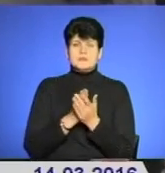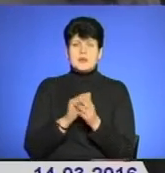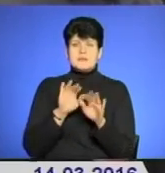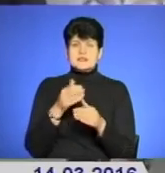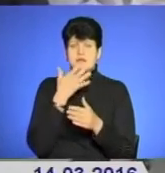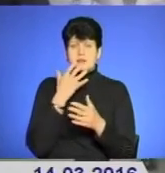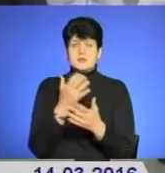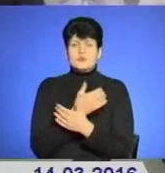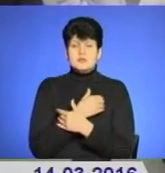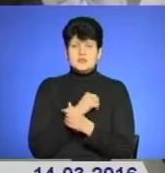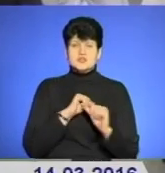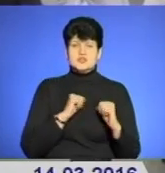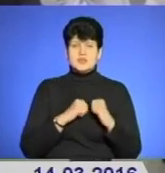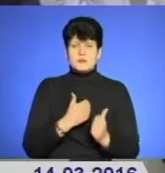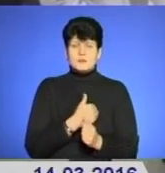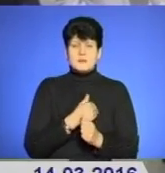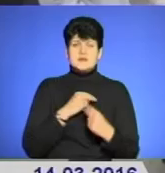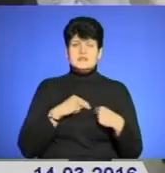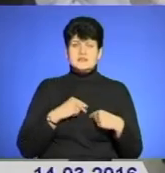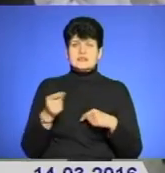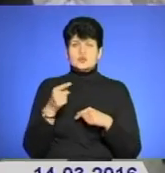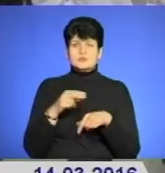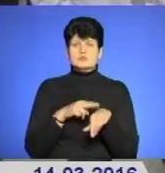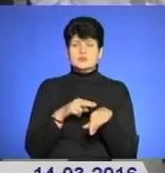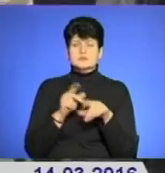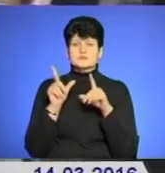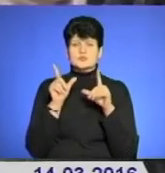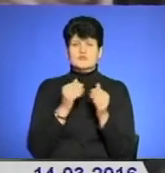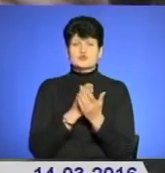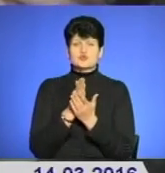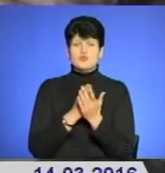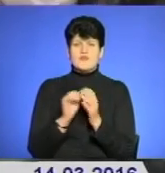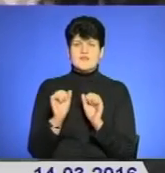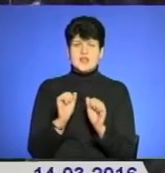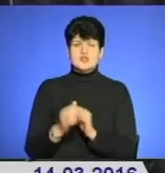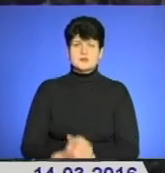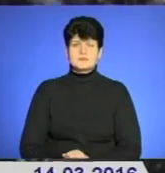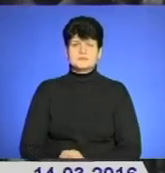обіймів і щирих побажань працівники тернопільської поліції вирушили у службове відрядження.